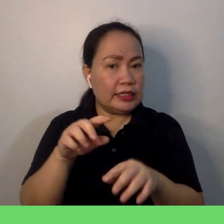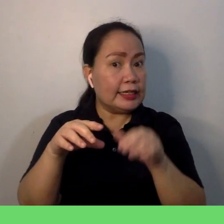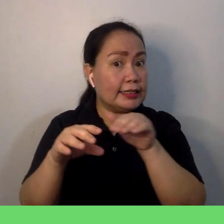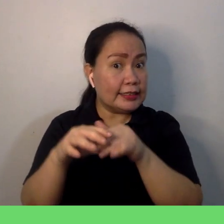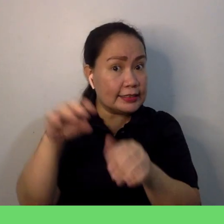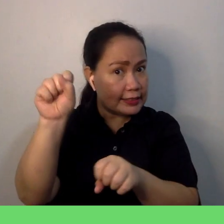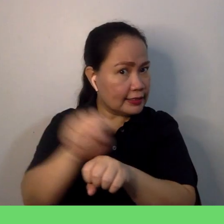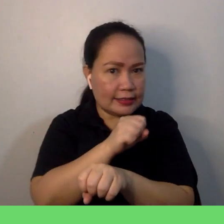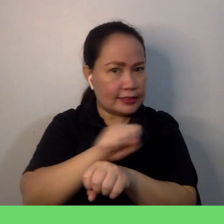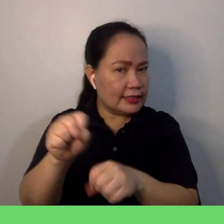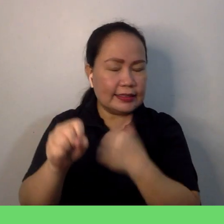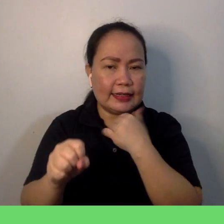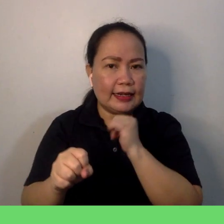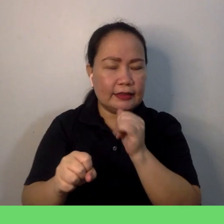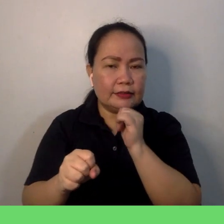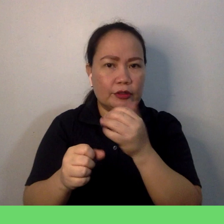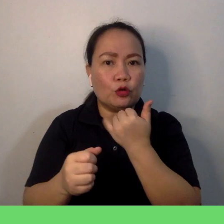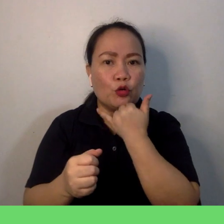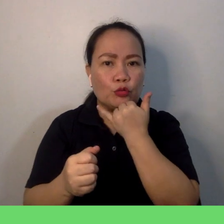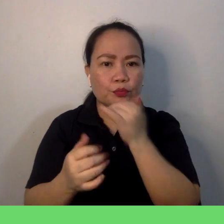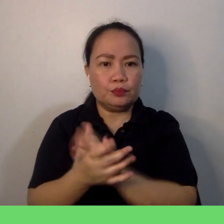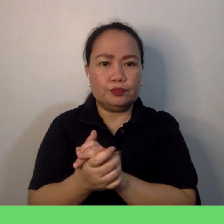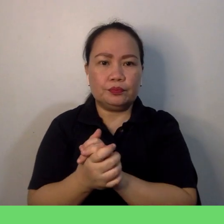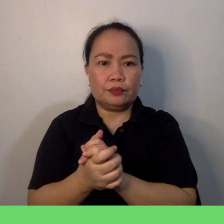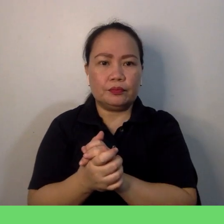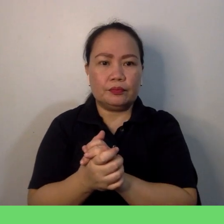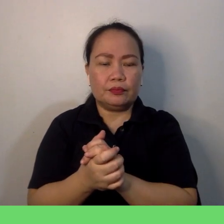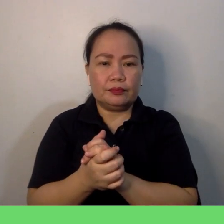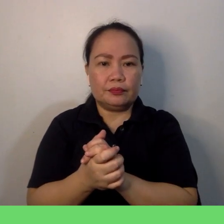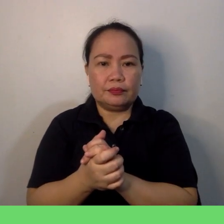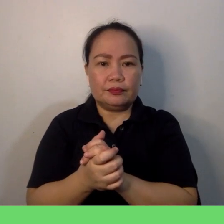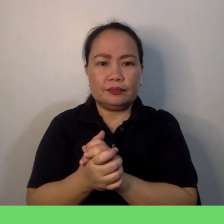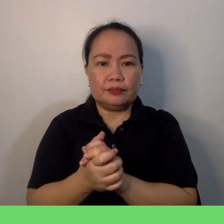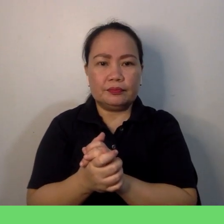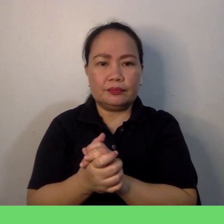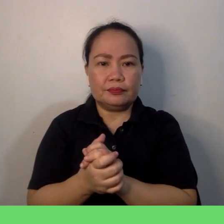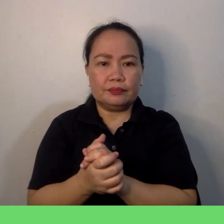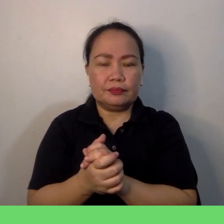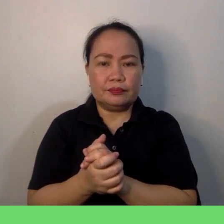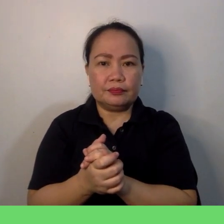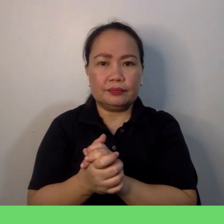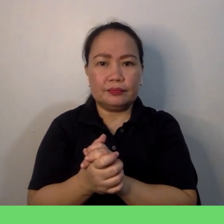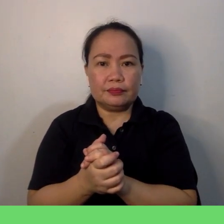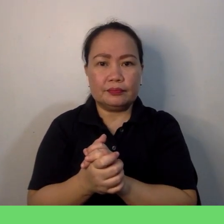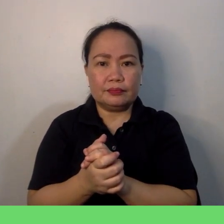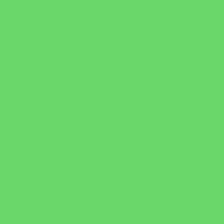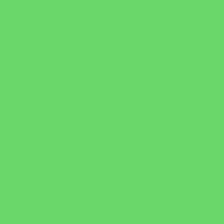1050 na itinaas niya po is actually 21% of the original price.